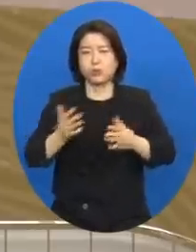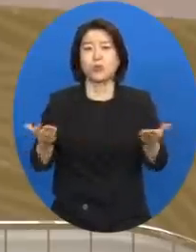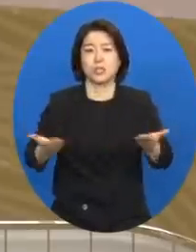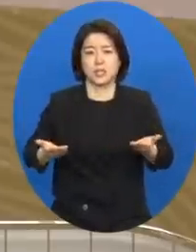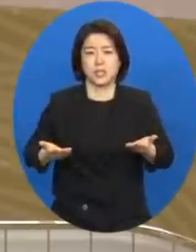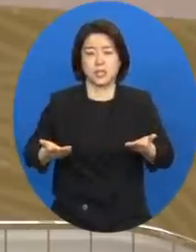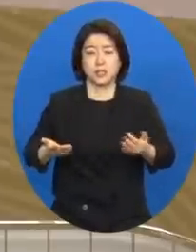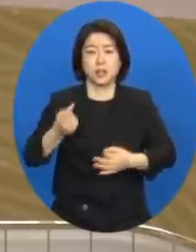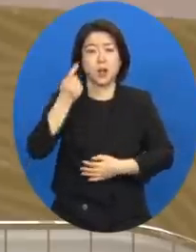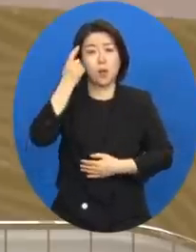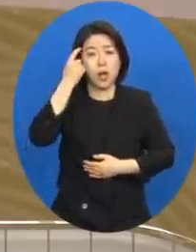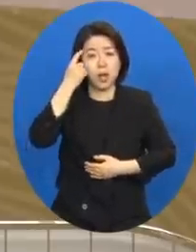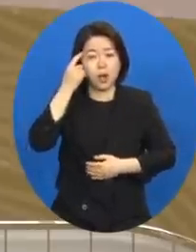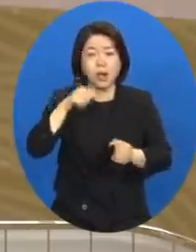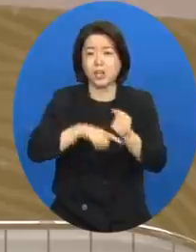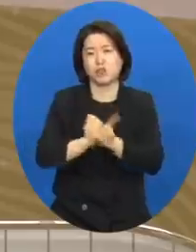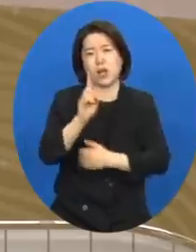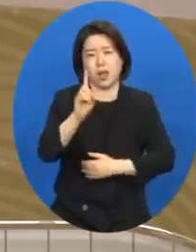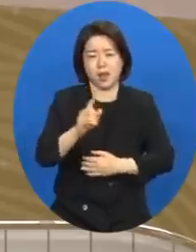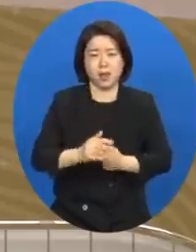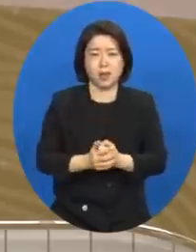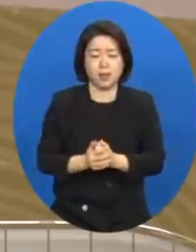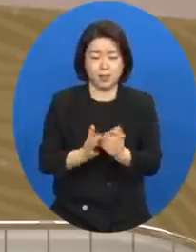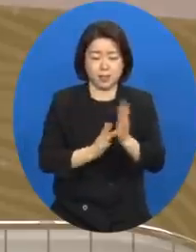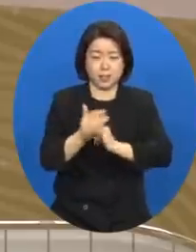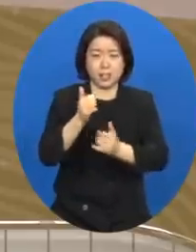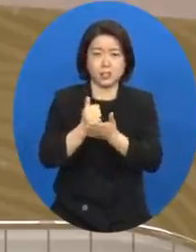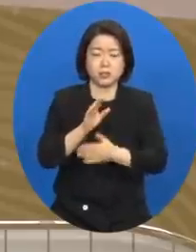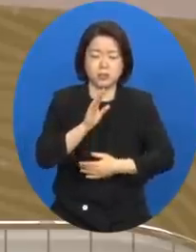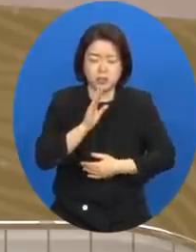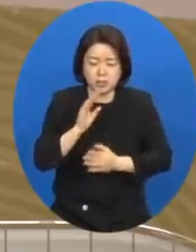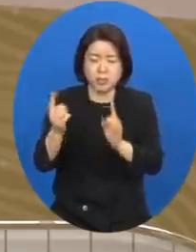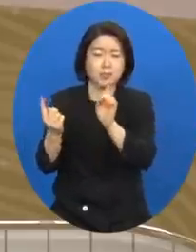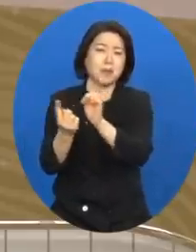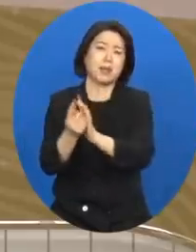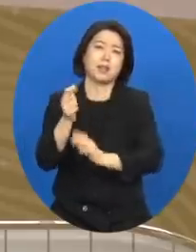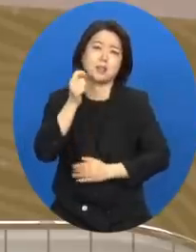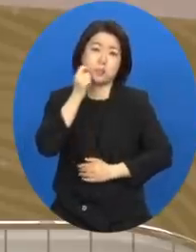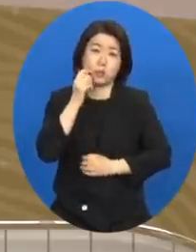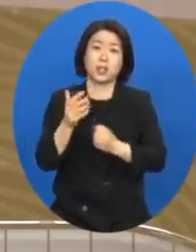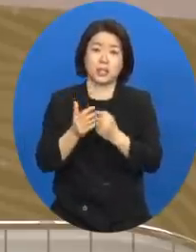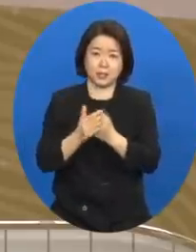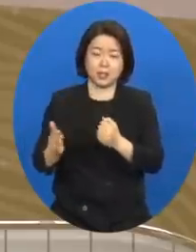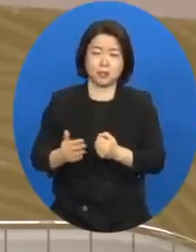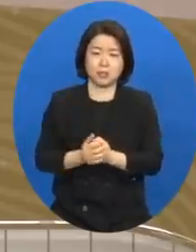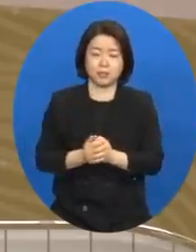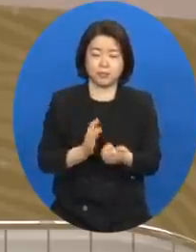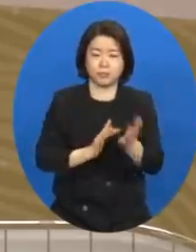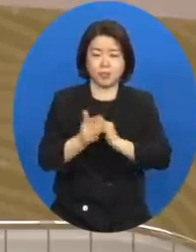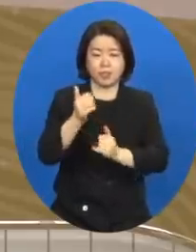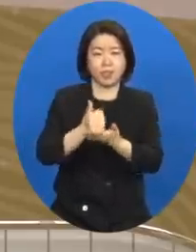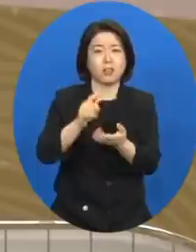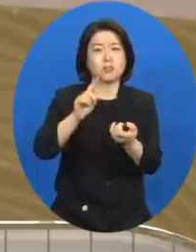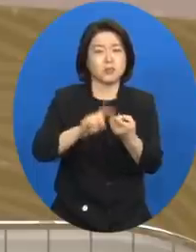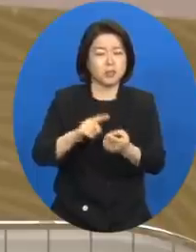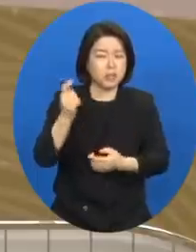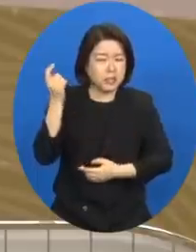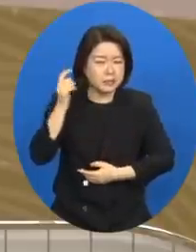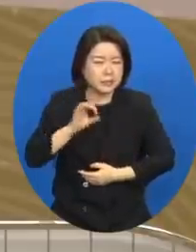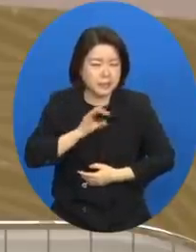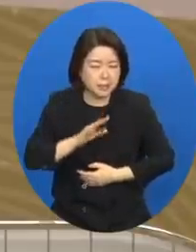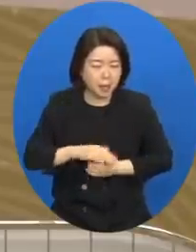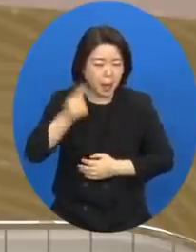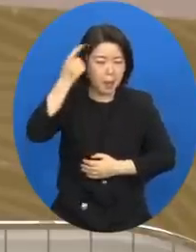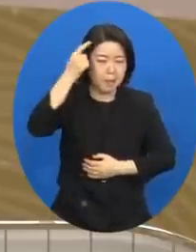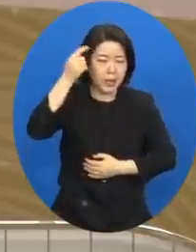이유는 하나예요. 예수님을 진짜 만나지 못한 거예요. 예수님에 대해서 듣기만 했지, 머리로 알기만